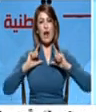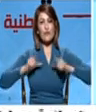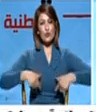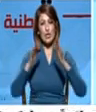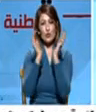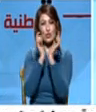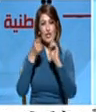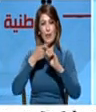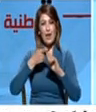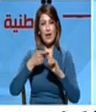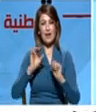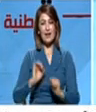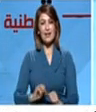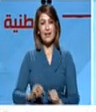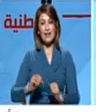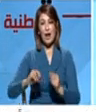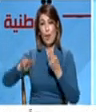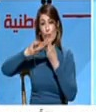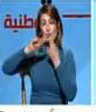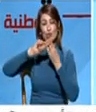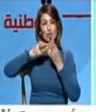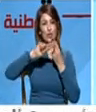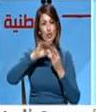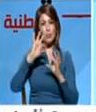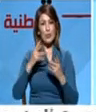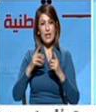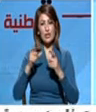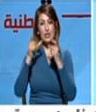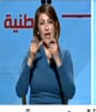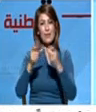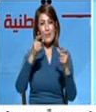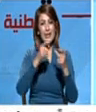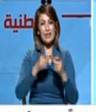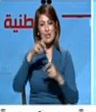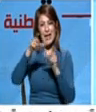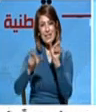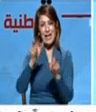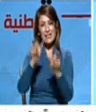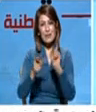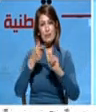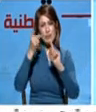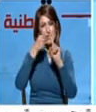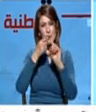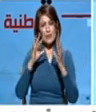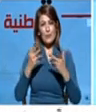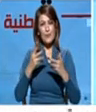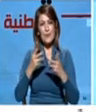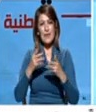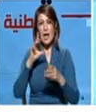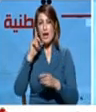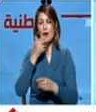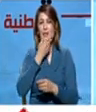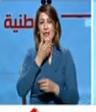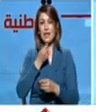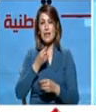بعض الفئات اه في الاشهر القليله القادمه كما قلنا ثمانيه الاطروحه في حاله